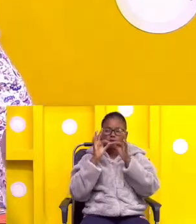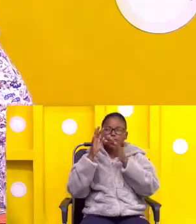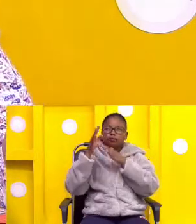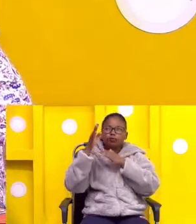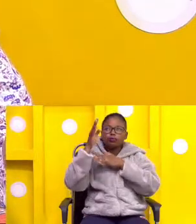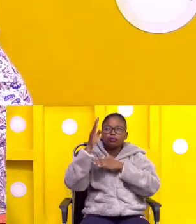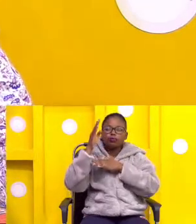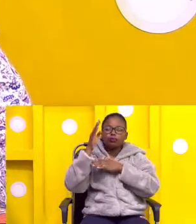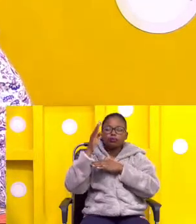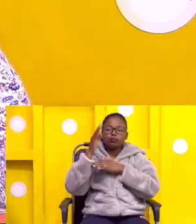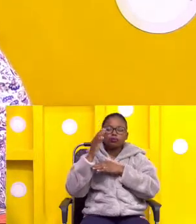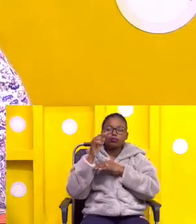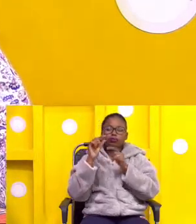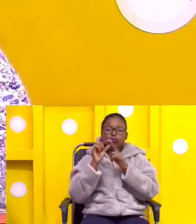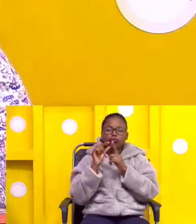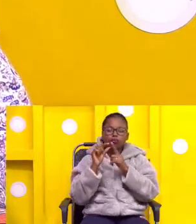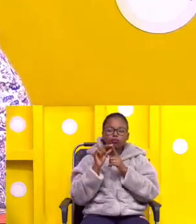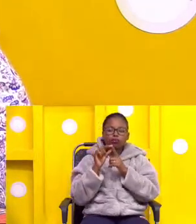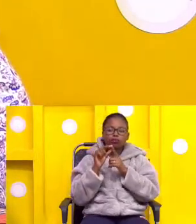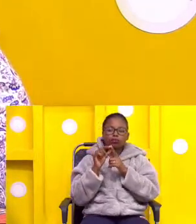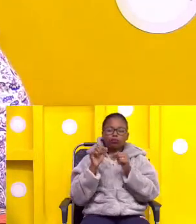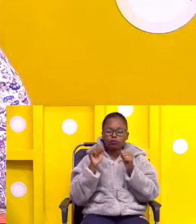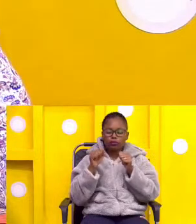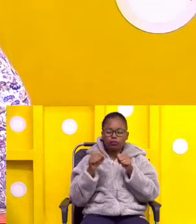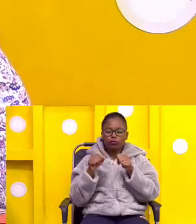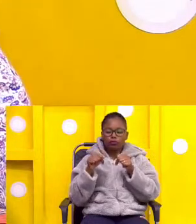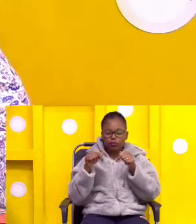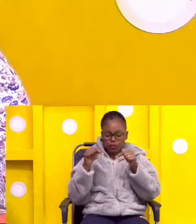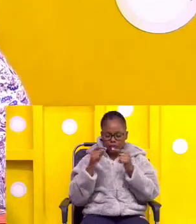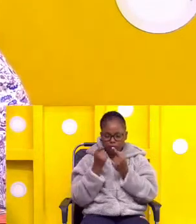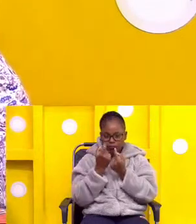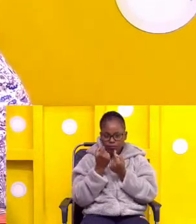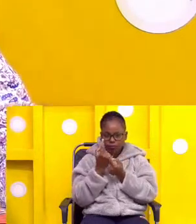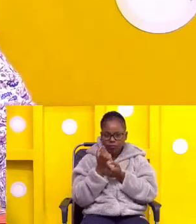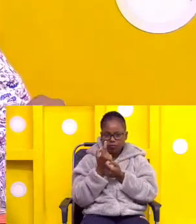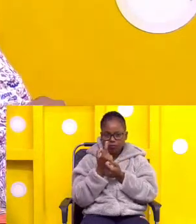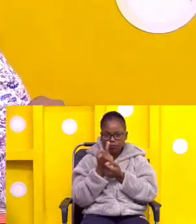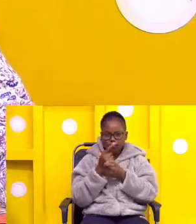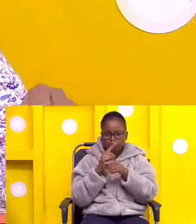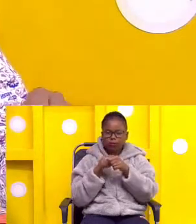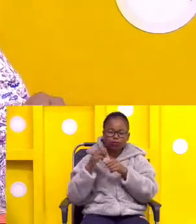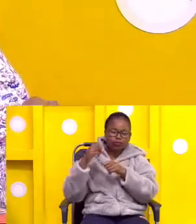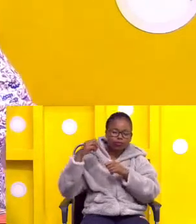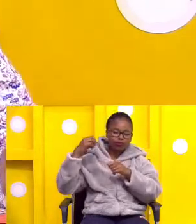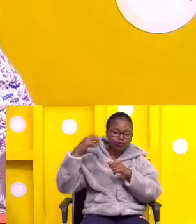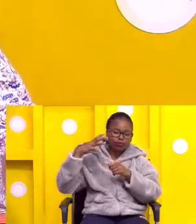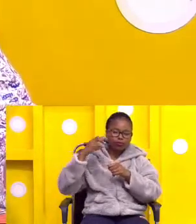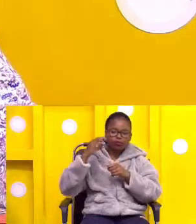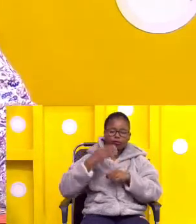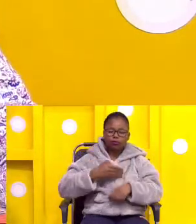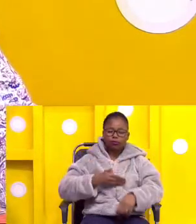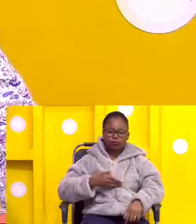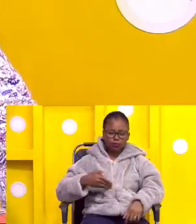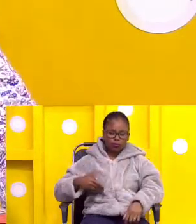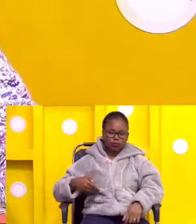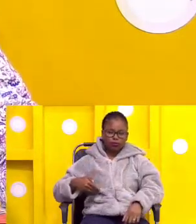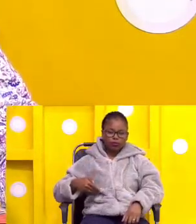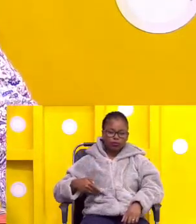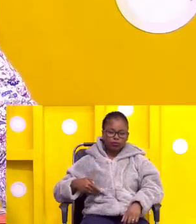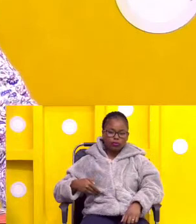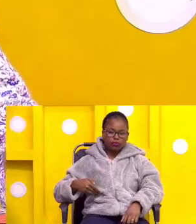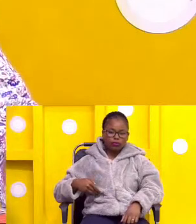maarĩrie ciugo ciĩ muoyo ndagĩka-inĩ ĩno nĩgetha ona rĩrĩa ũrugarĩ ũrĩũka wa ng'aragu ũrugarĩ wa